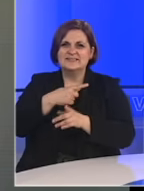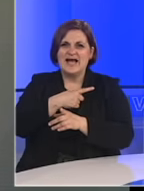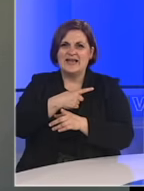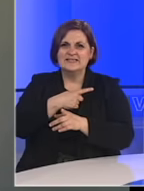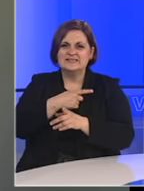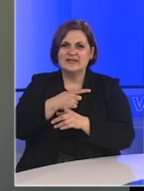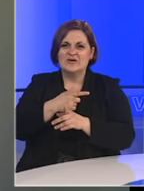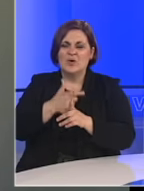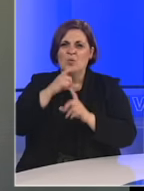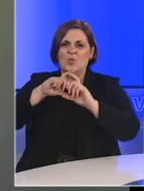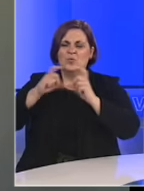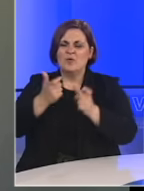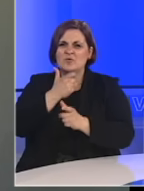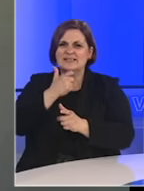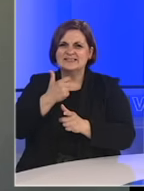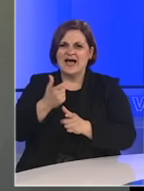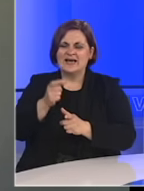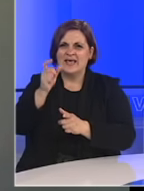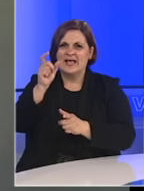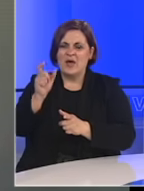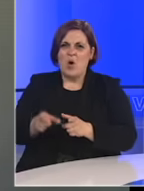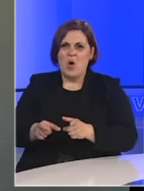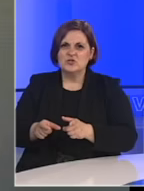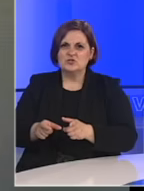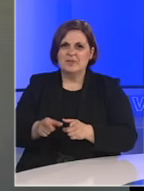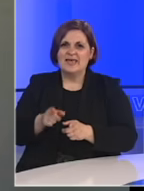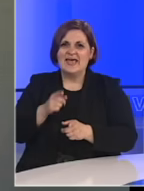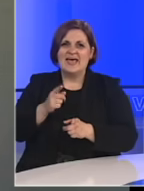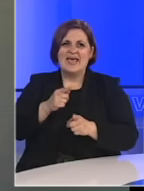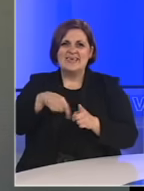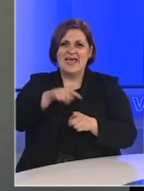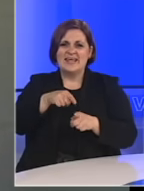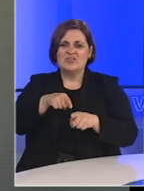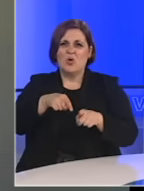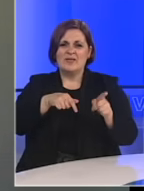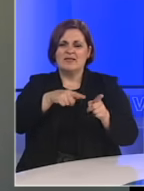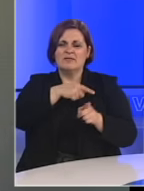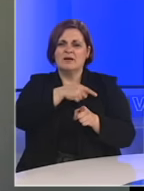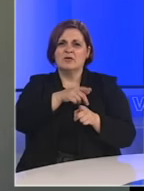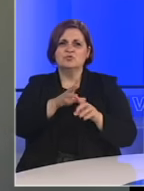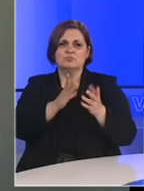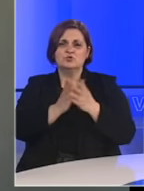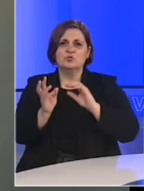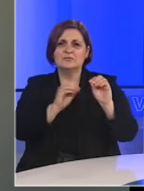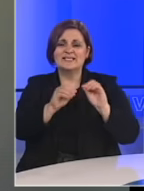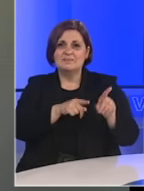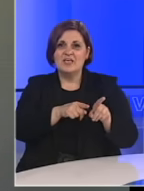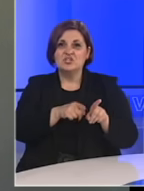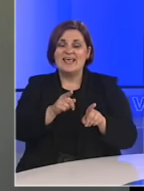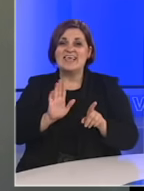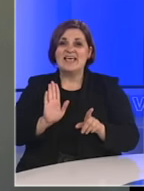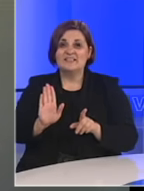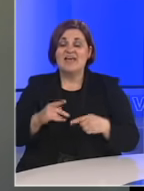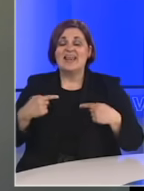u gerontološkom centru, dakle, prihvatna stanica djeluje u okviru gerontološkom centra kantonalne javne ustanove, je zaustavljen,